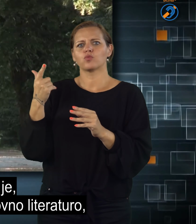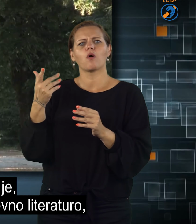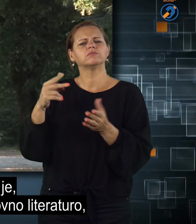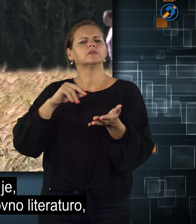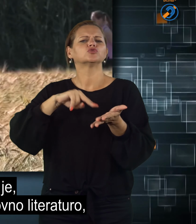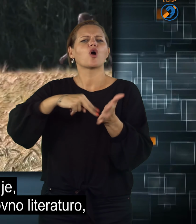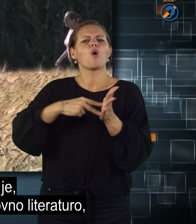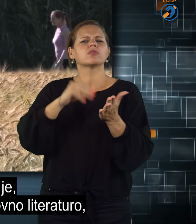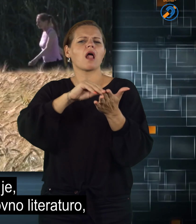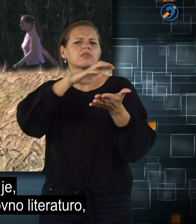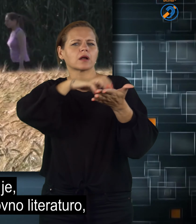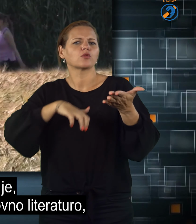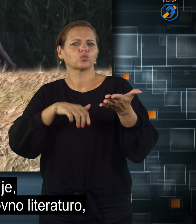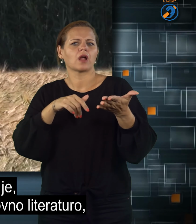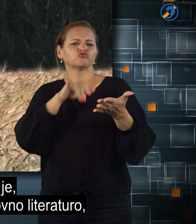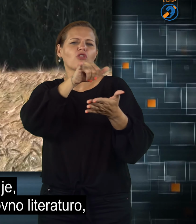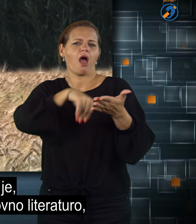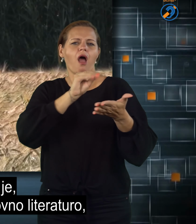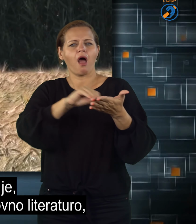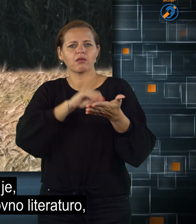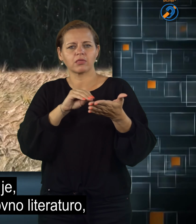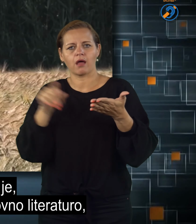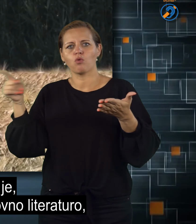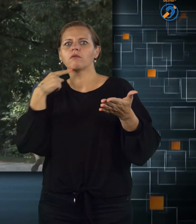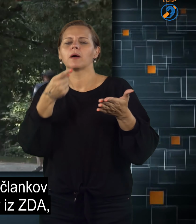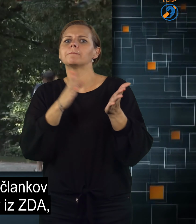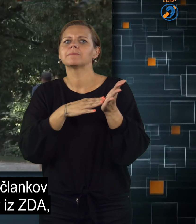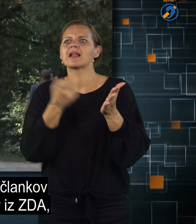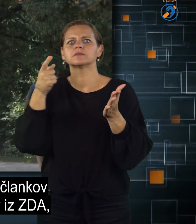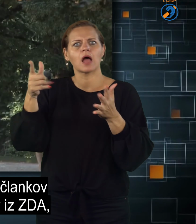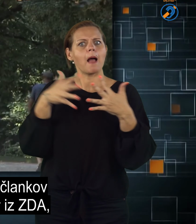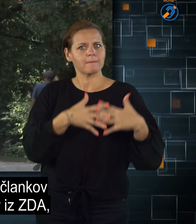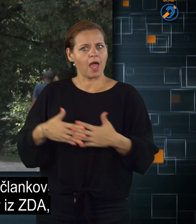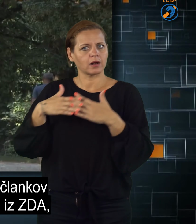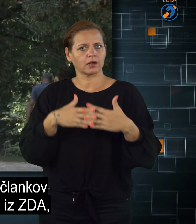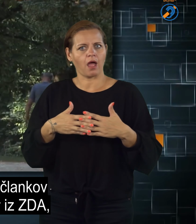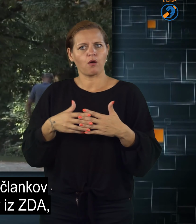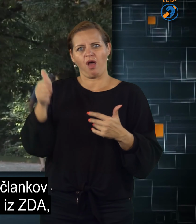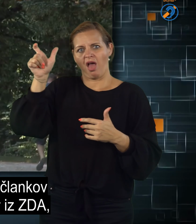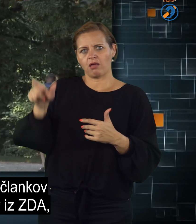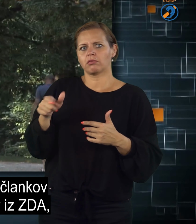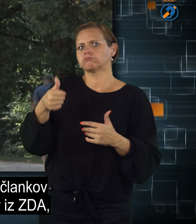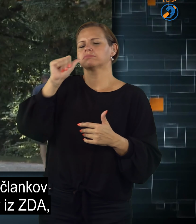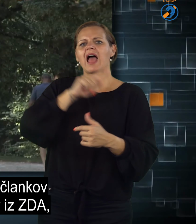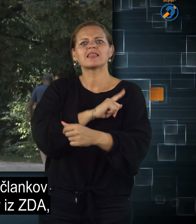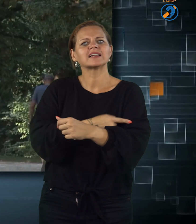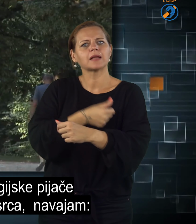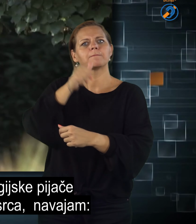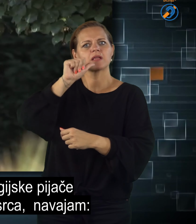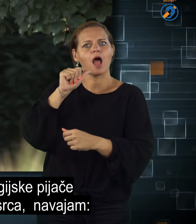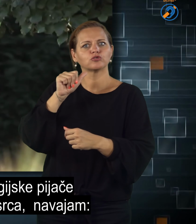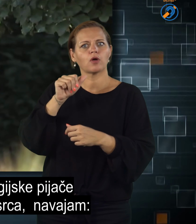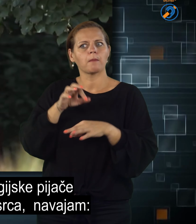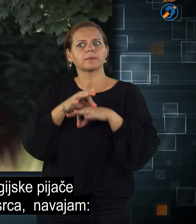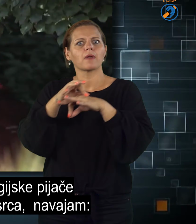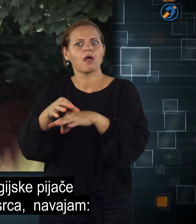Nedavno je, opirajoč se na strokovno literaturo, v enem svojih člankov navedla primer iz ZDA, ko je zaužitje energijske pijače